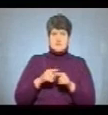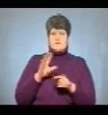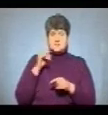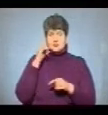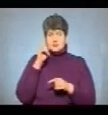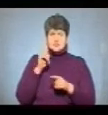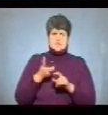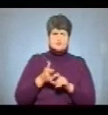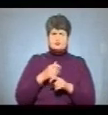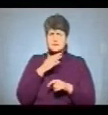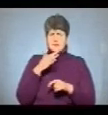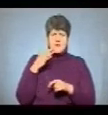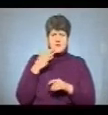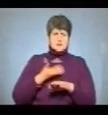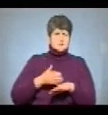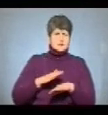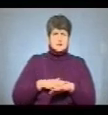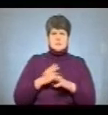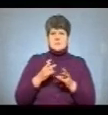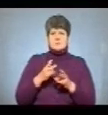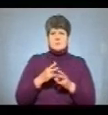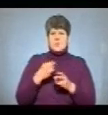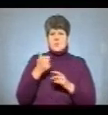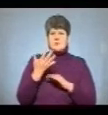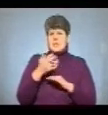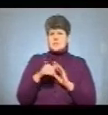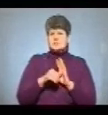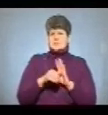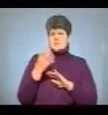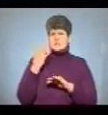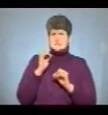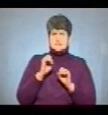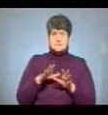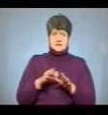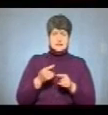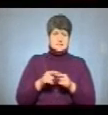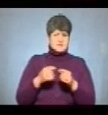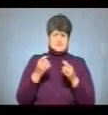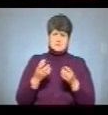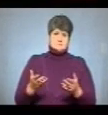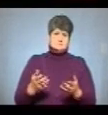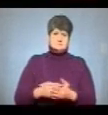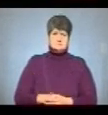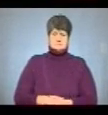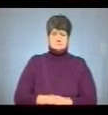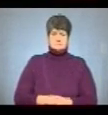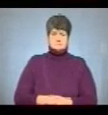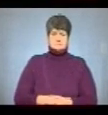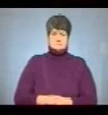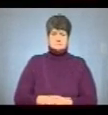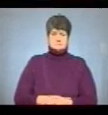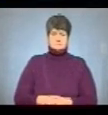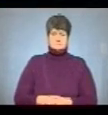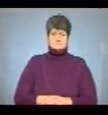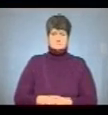і такі складні матеріали, яких потрібно було років з 5-6 тому здавати на атестацію. А це набагато простіше. Анжела Шова, Оксана